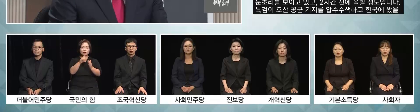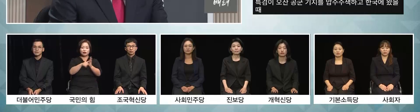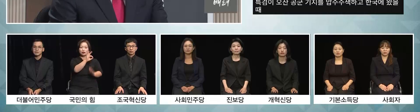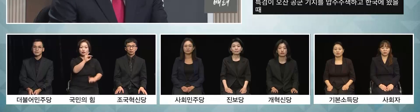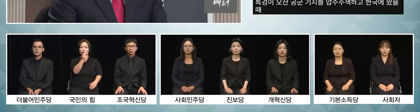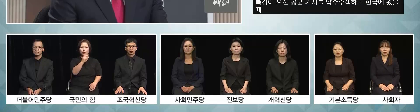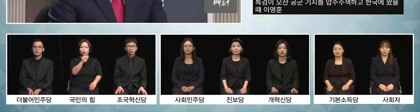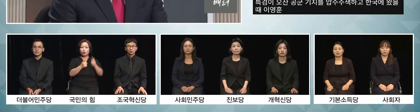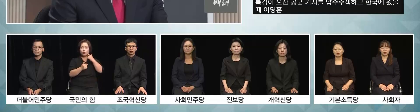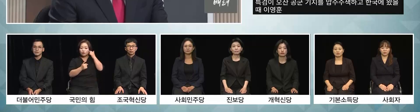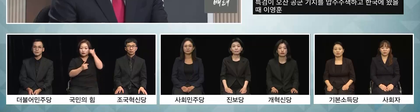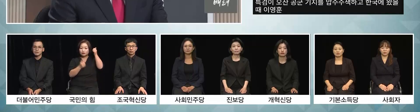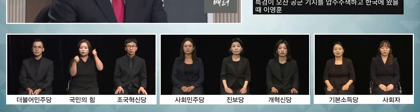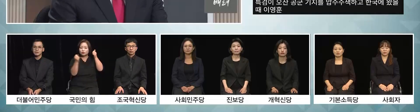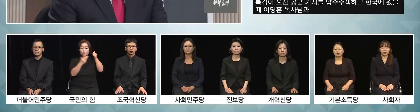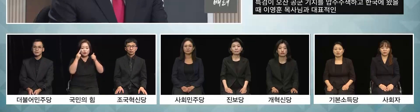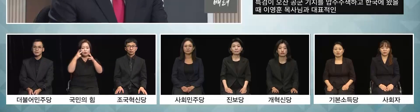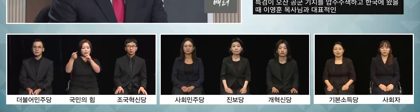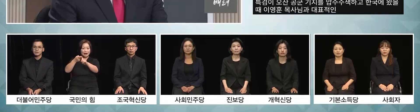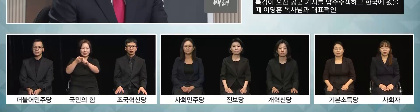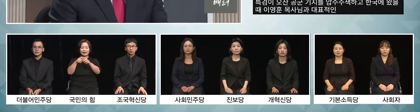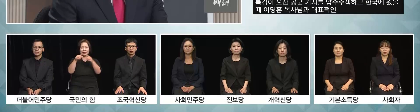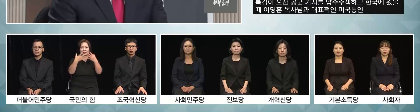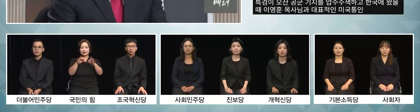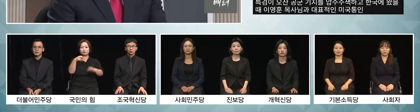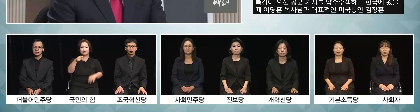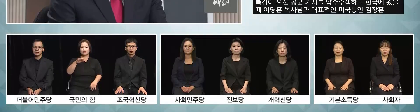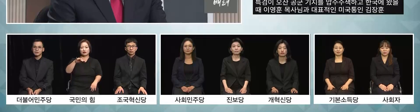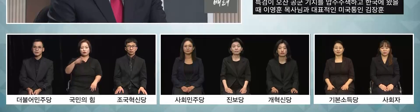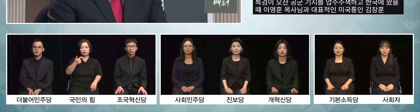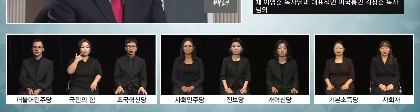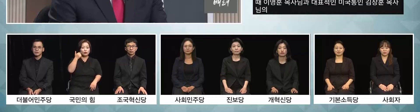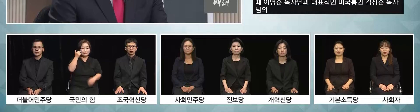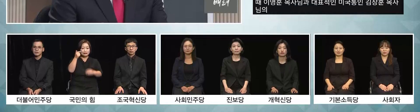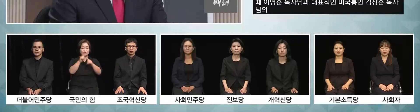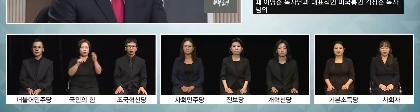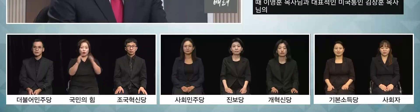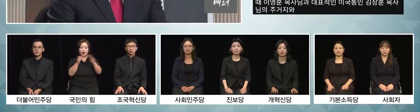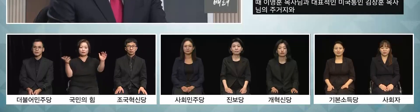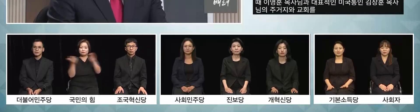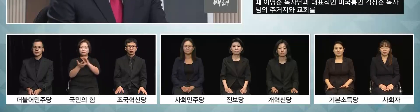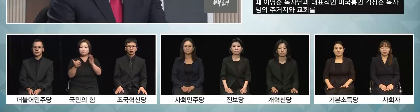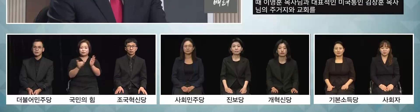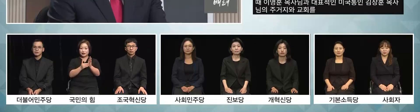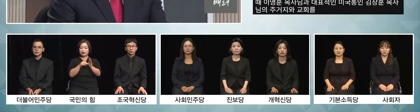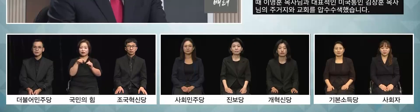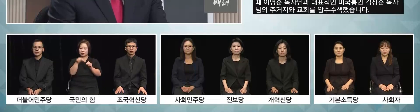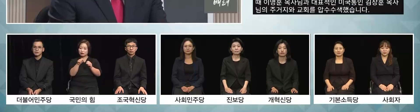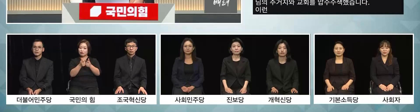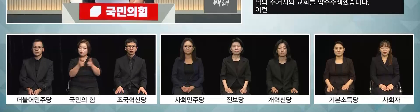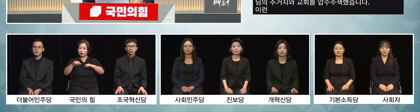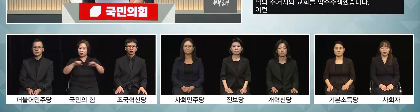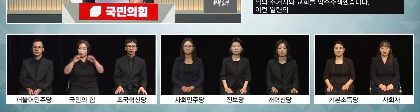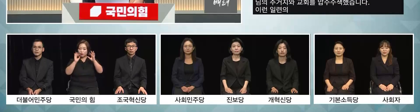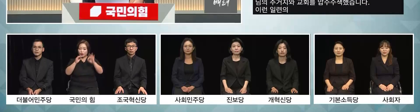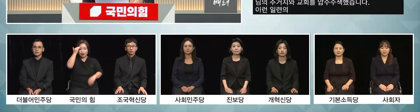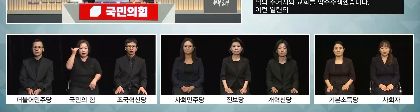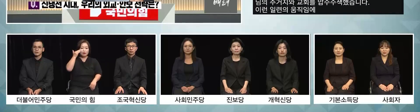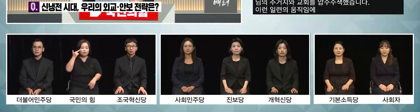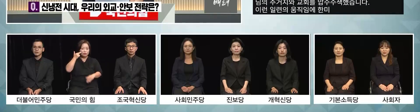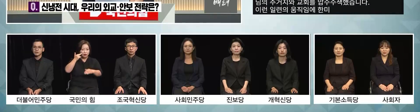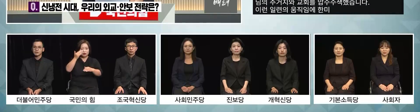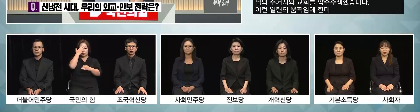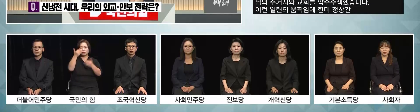목사님과 대표적인 미국 통인 김장한 목사님의 주거지와 교회를 압수수색했습니다. 이런 일련의 움직임에 한미 정상 간